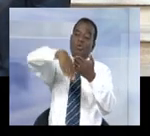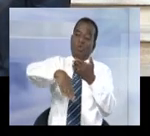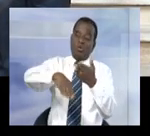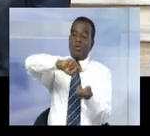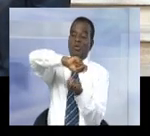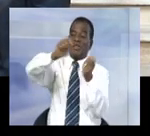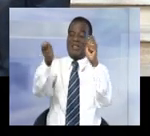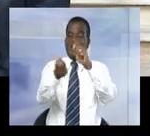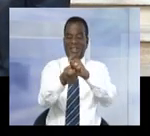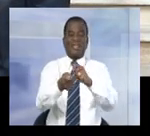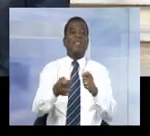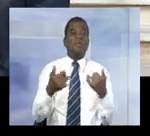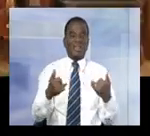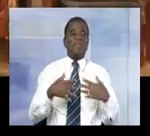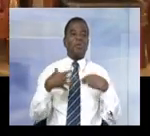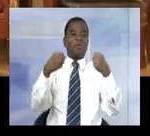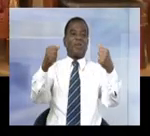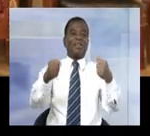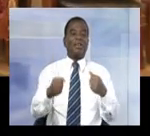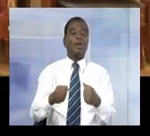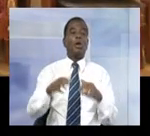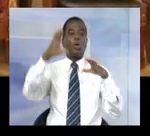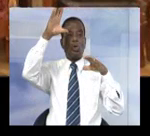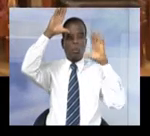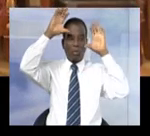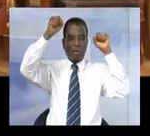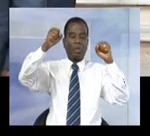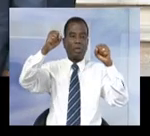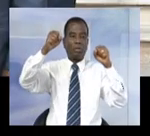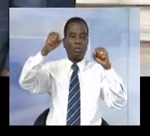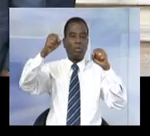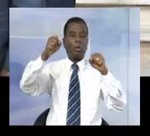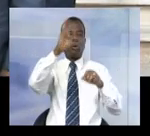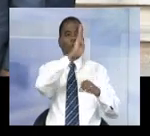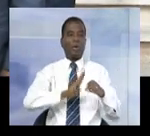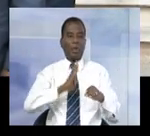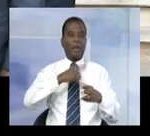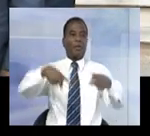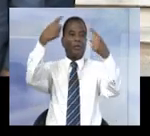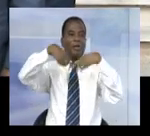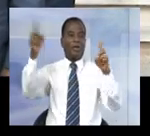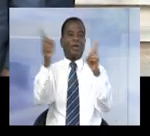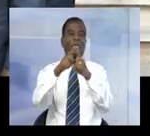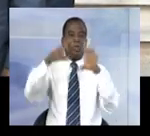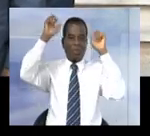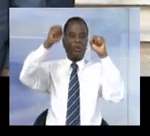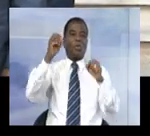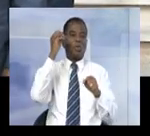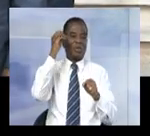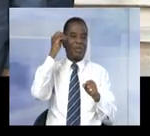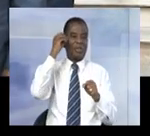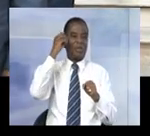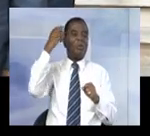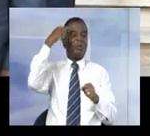visite à la Banque africaine de développement. Mon cher grand frère, je voudrais profiter de